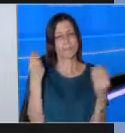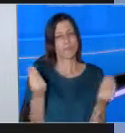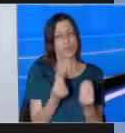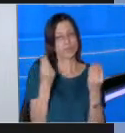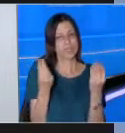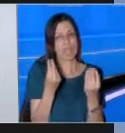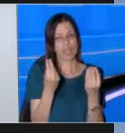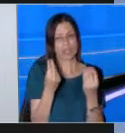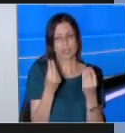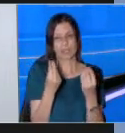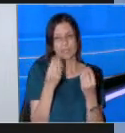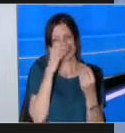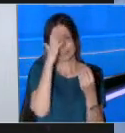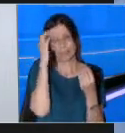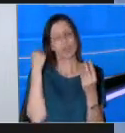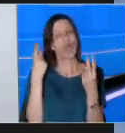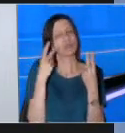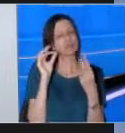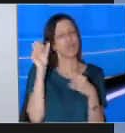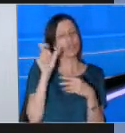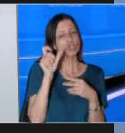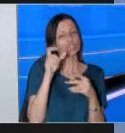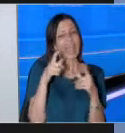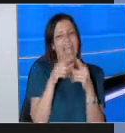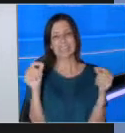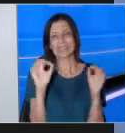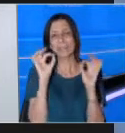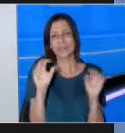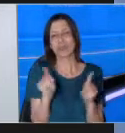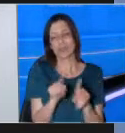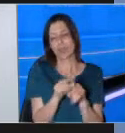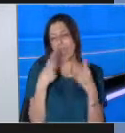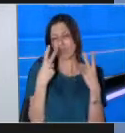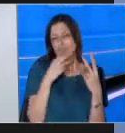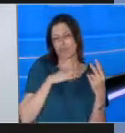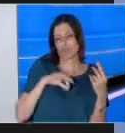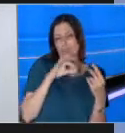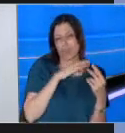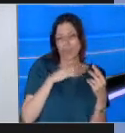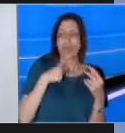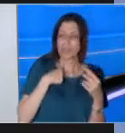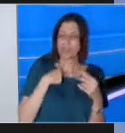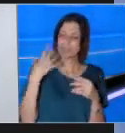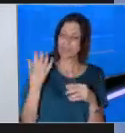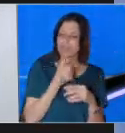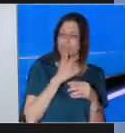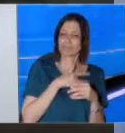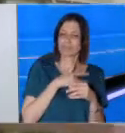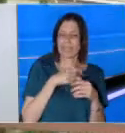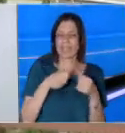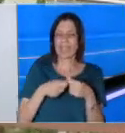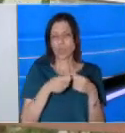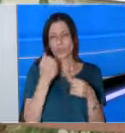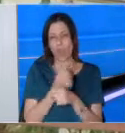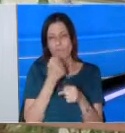כמוצר שחיוני לתושבי עזה, בדיוק כמו שהוא חיוני עבורנו. אנחנו אימצנו ליבנו, ארגון העובדים